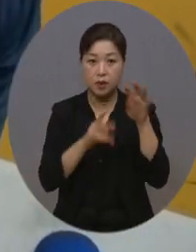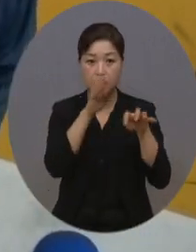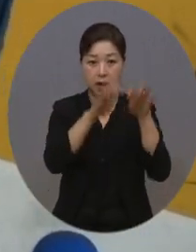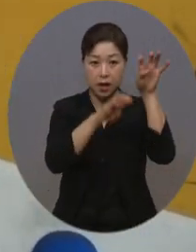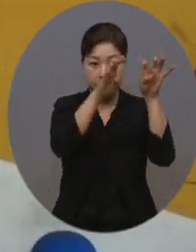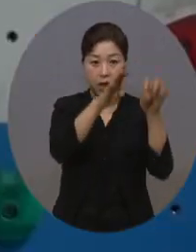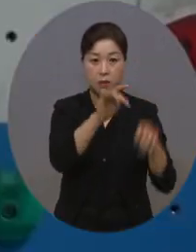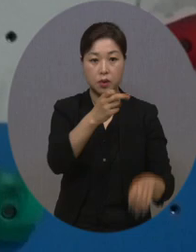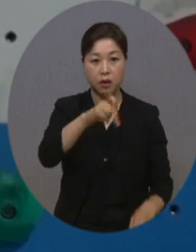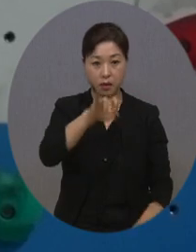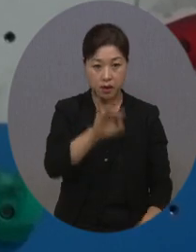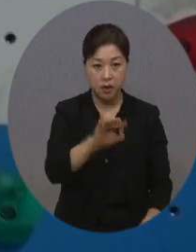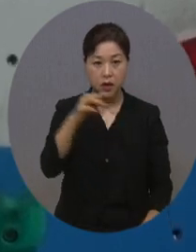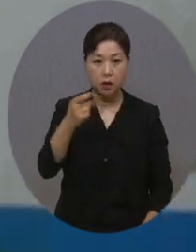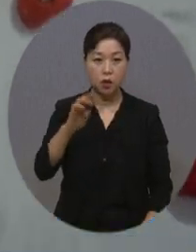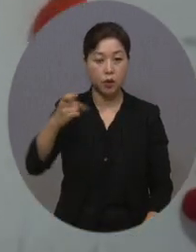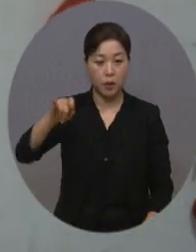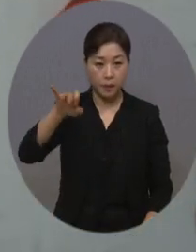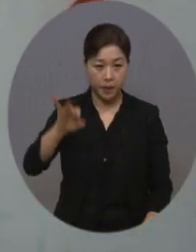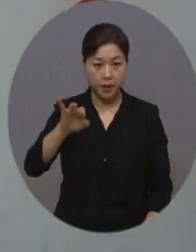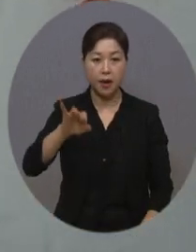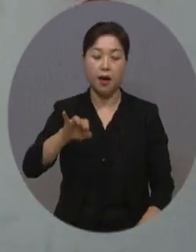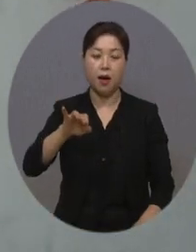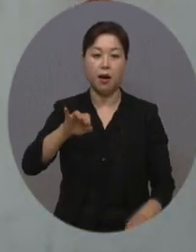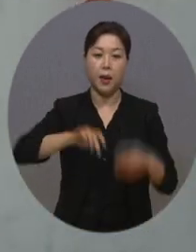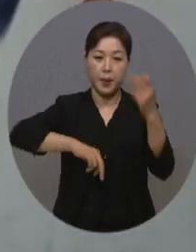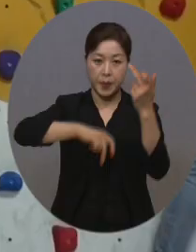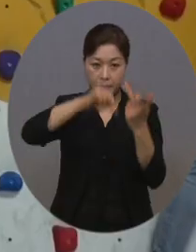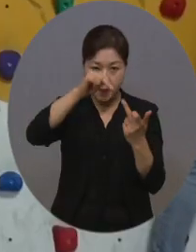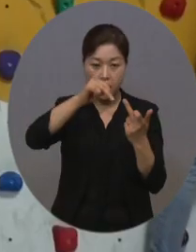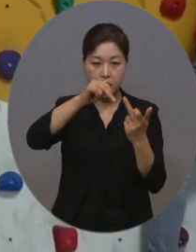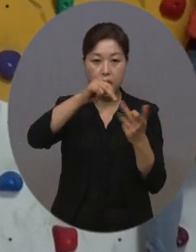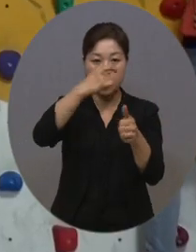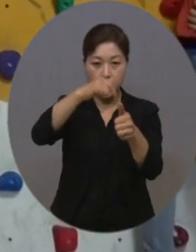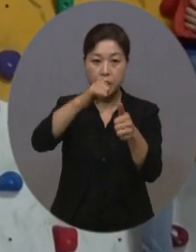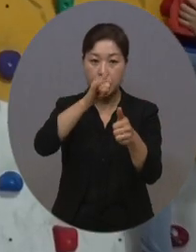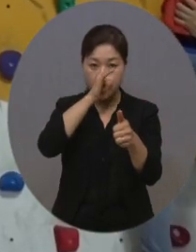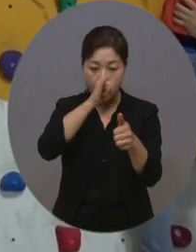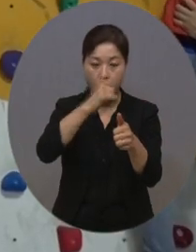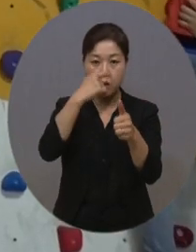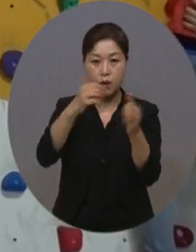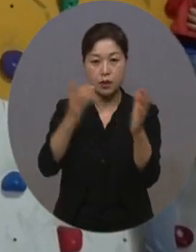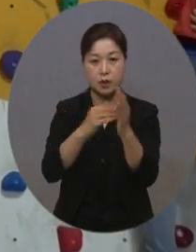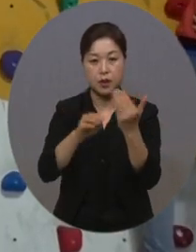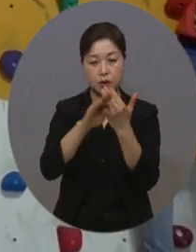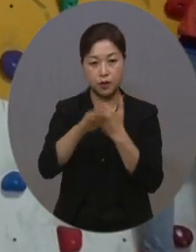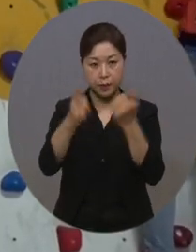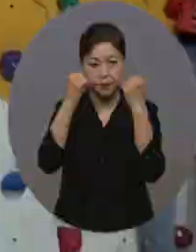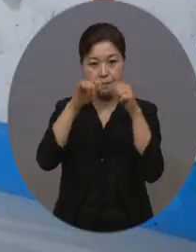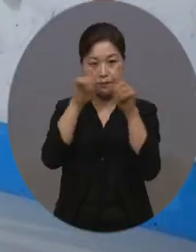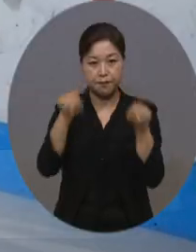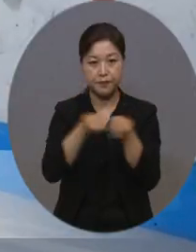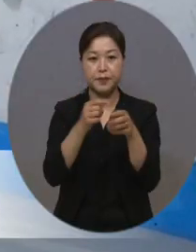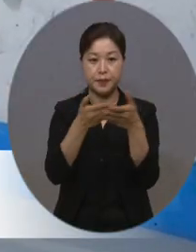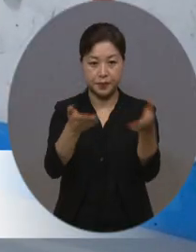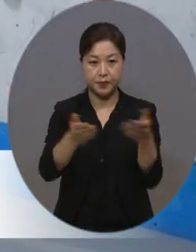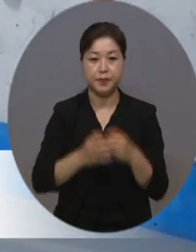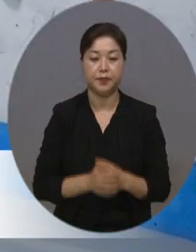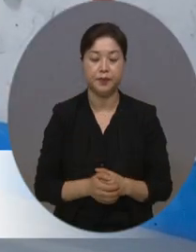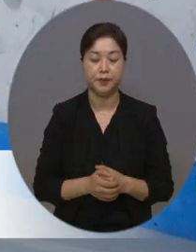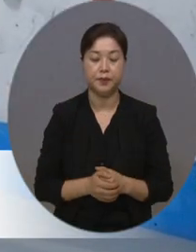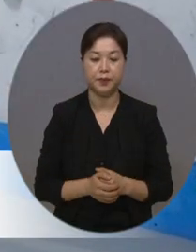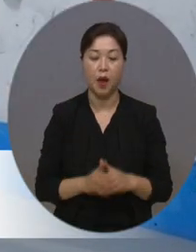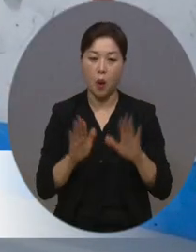톰 모핑 등반과 같은 실기 교육이 주 내용이며 교육 후에는 수료증이 2부 됩니다 으